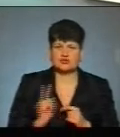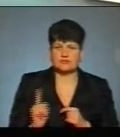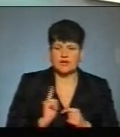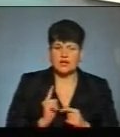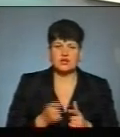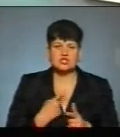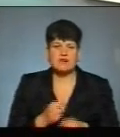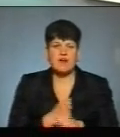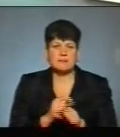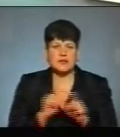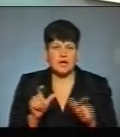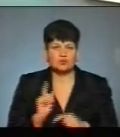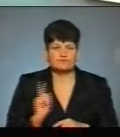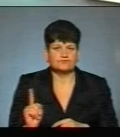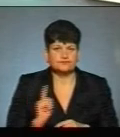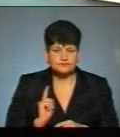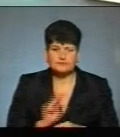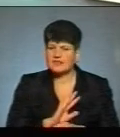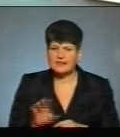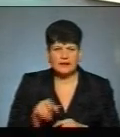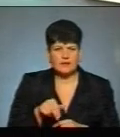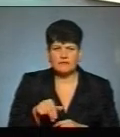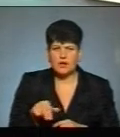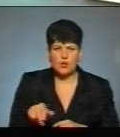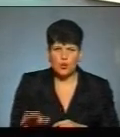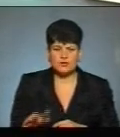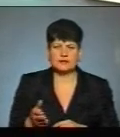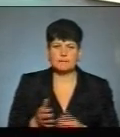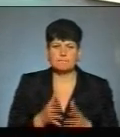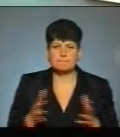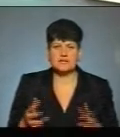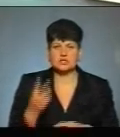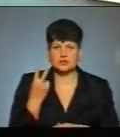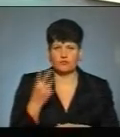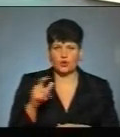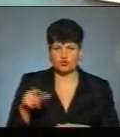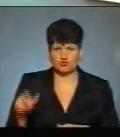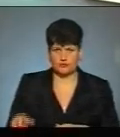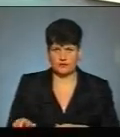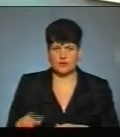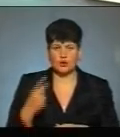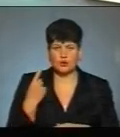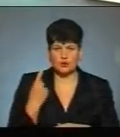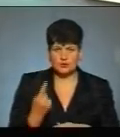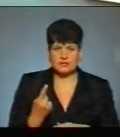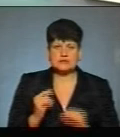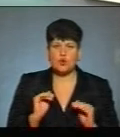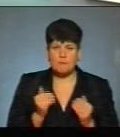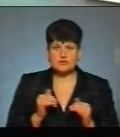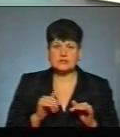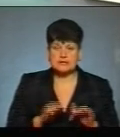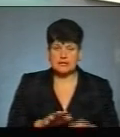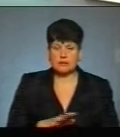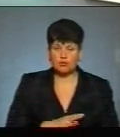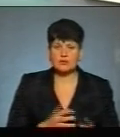Ось, далі не виходити більше двох чоловік. До речі, один з обмежувальних заходів, які